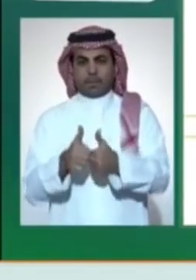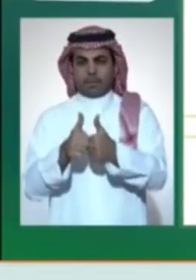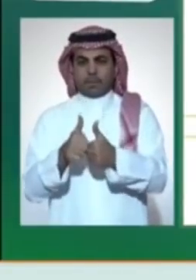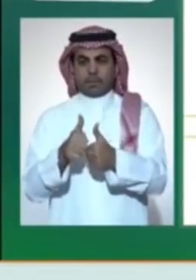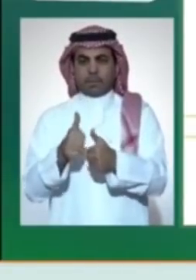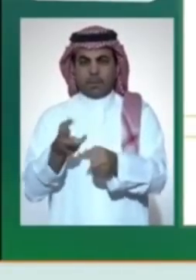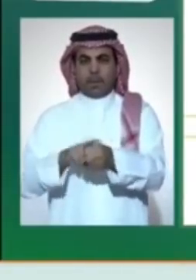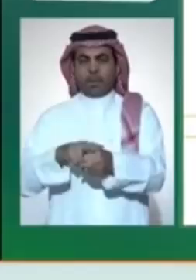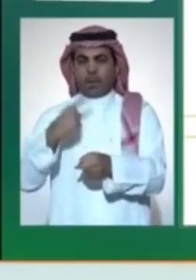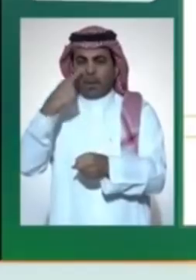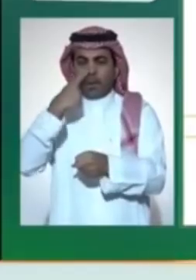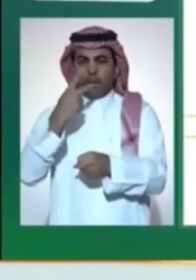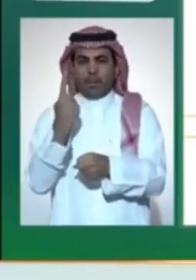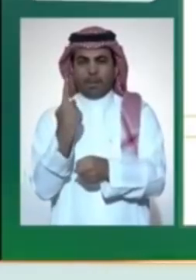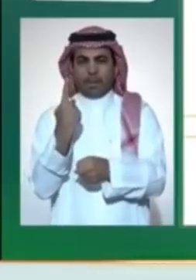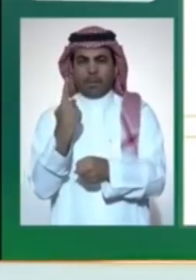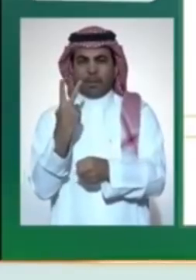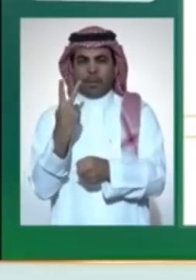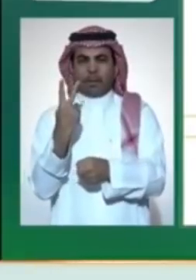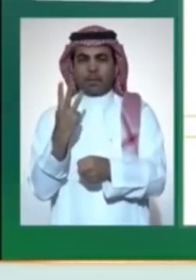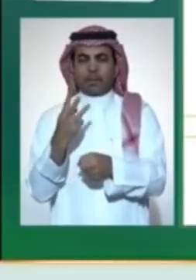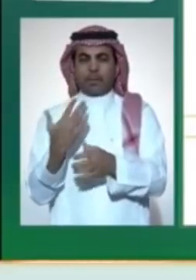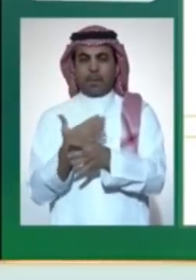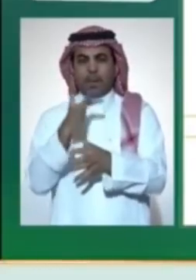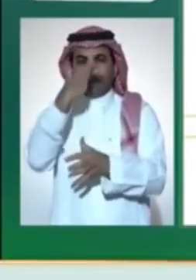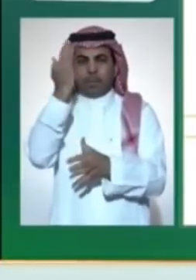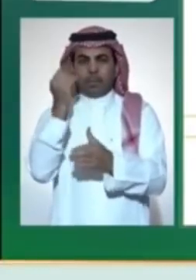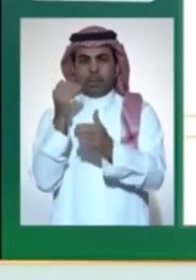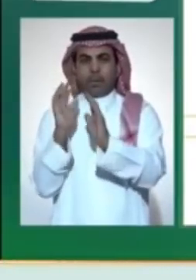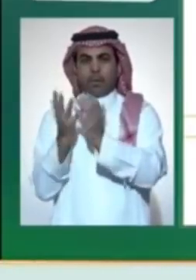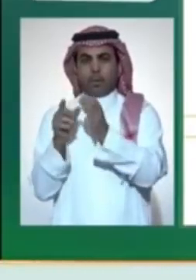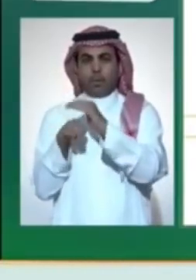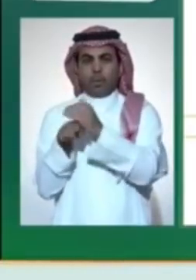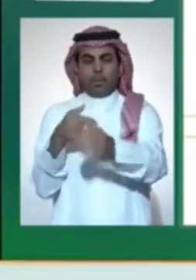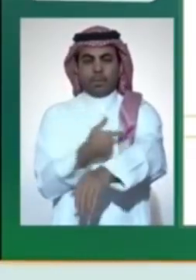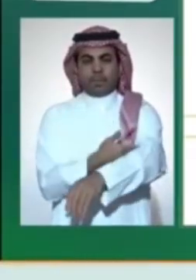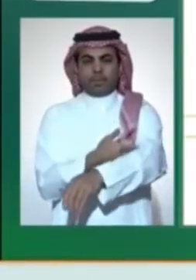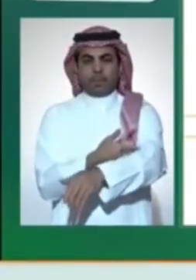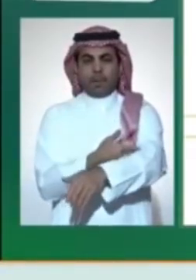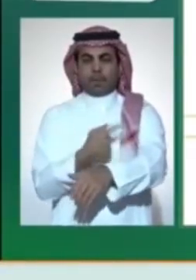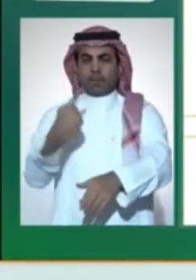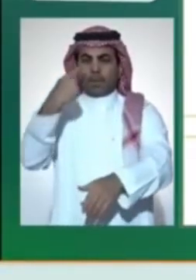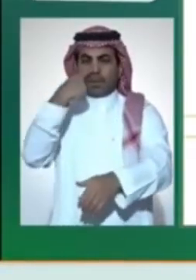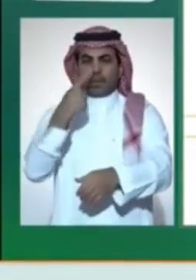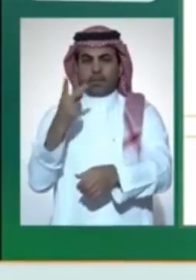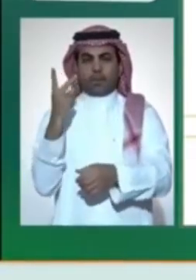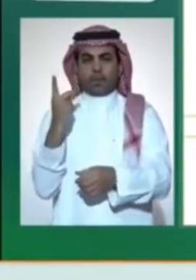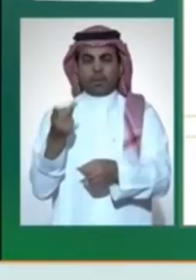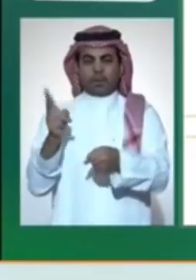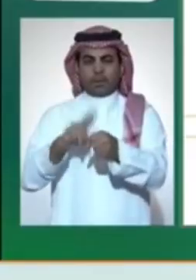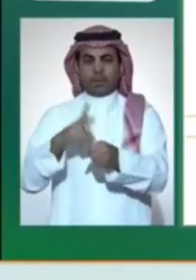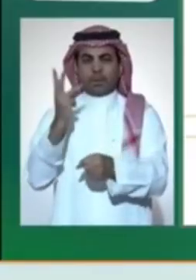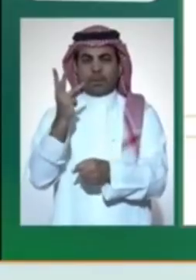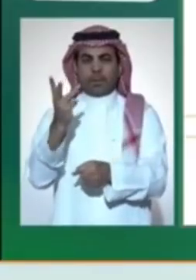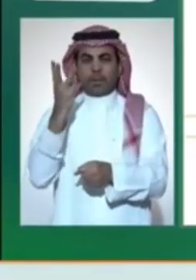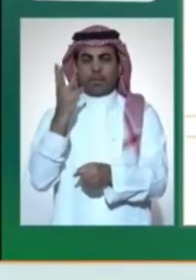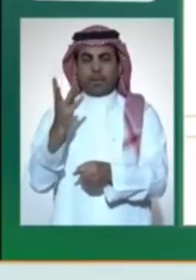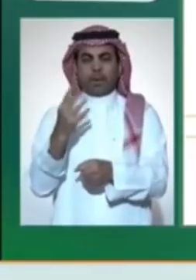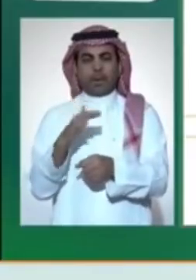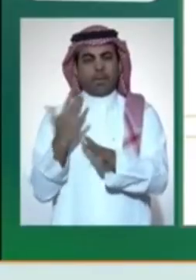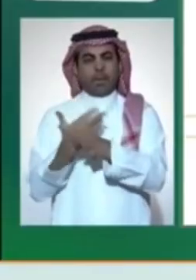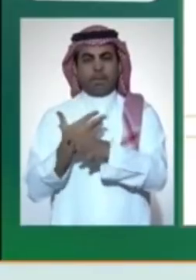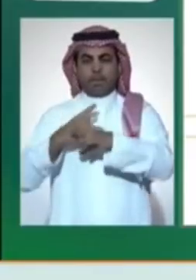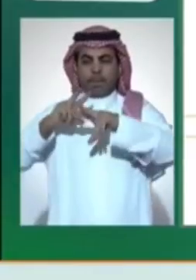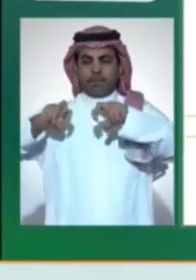تكرر وممكن تعاد. إذا كانت في ظروف عزل صحي أحيانا نعم نكررها لضمان، لأنه لضمان خلو